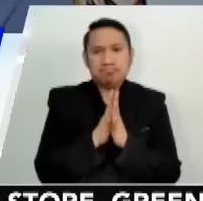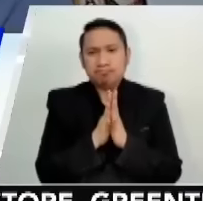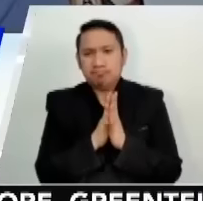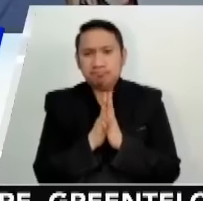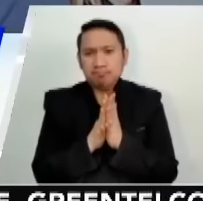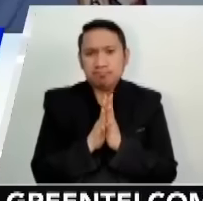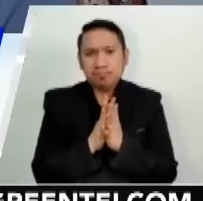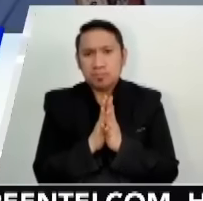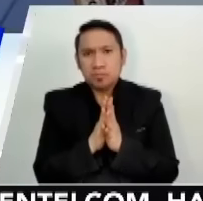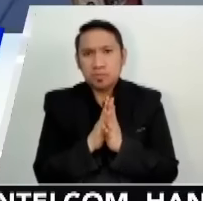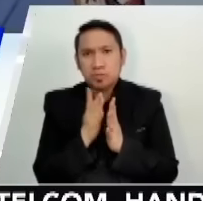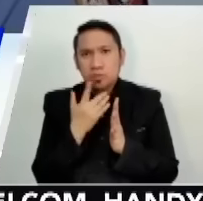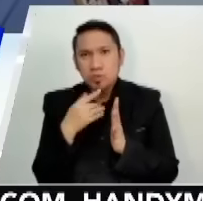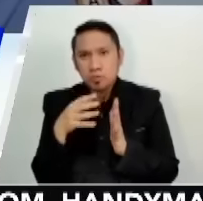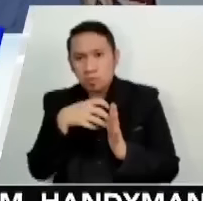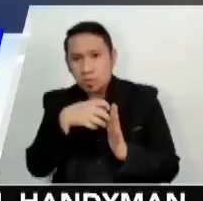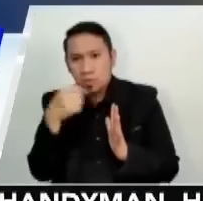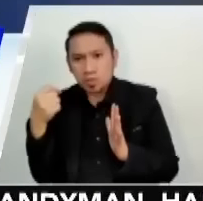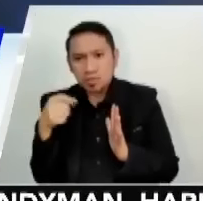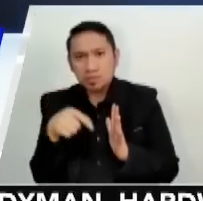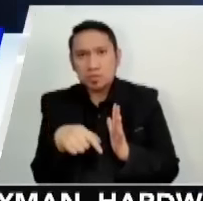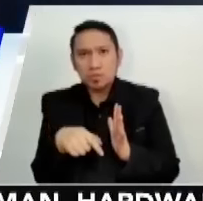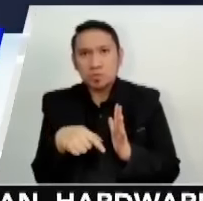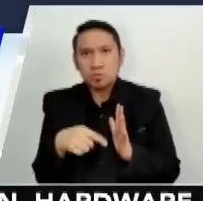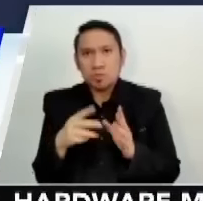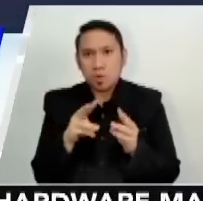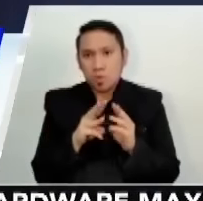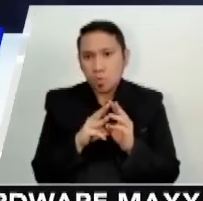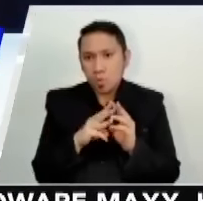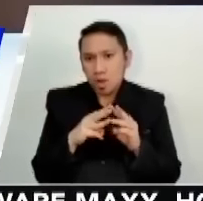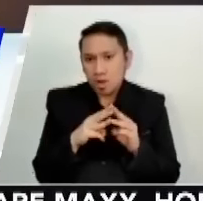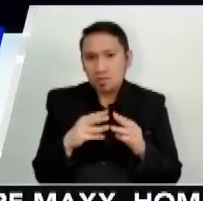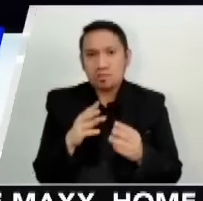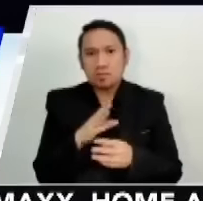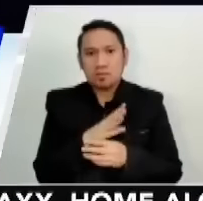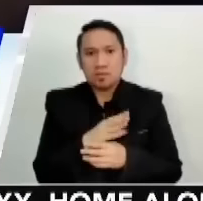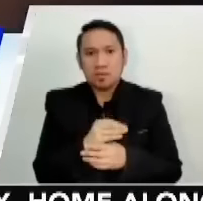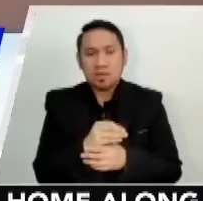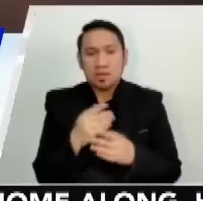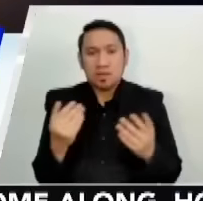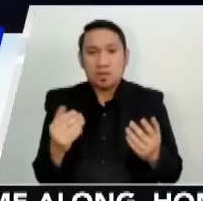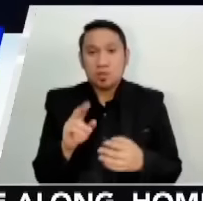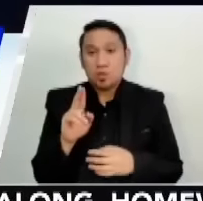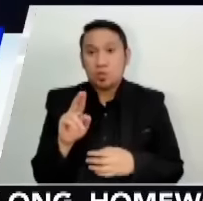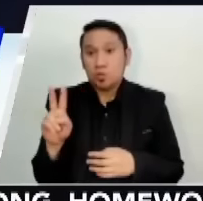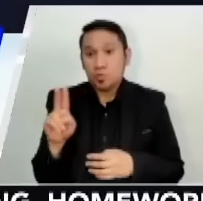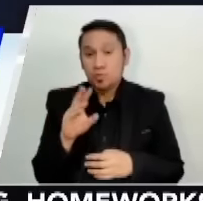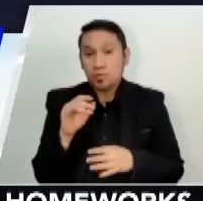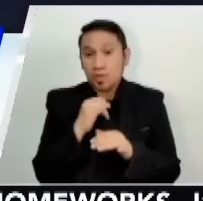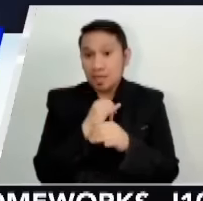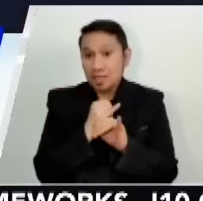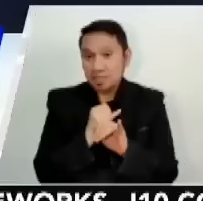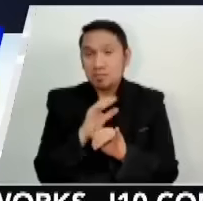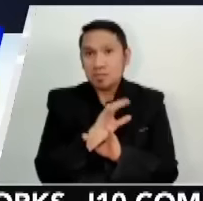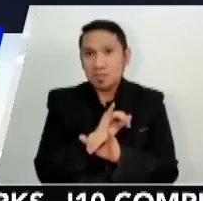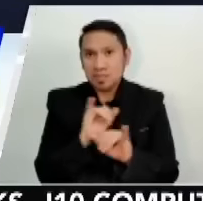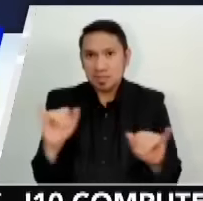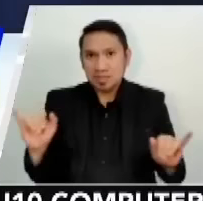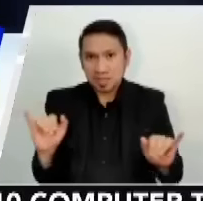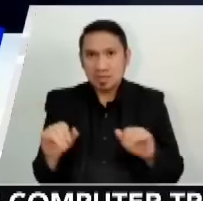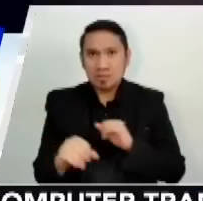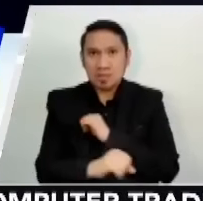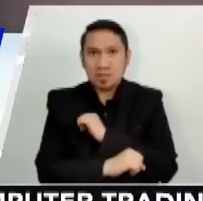gadgets. Yun ang mga kinukuha nila, wallet. Pati mga pasahero ng UV Express at jeepney tinatarget din daw ng grupo. Pagbabayad